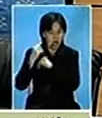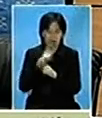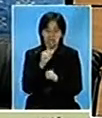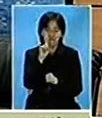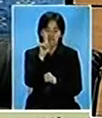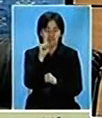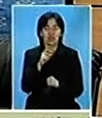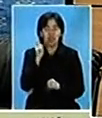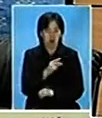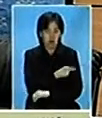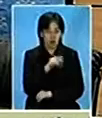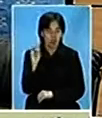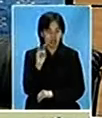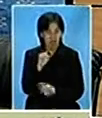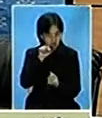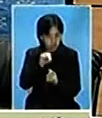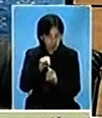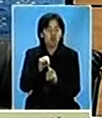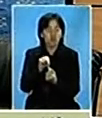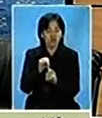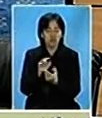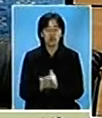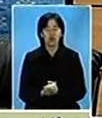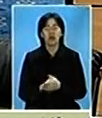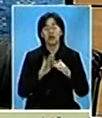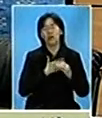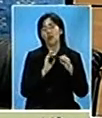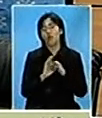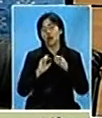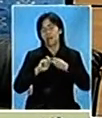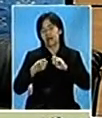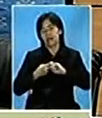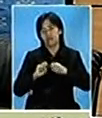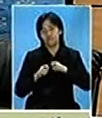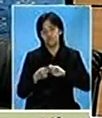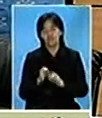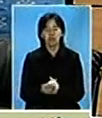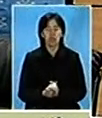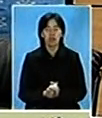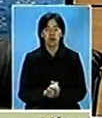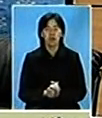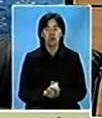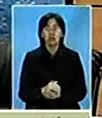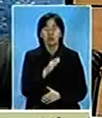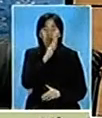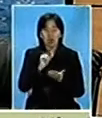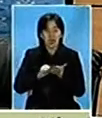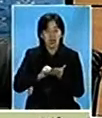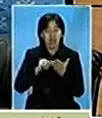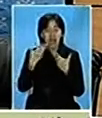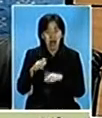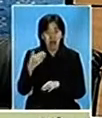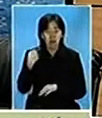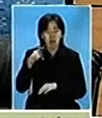ท่านต้องใช้สัตวแพทย์ตามหลักวิทยาศาสตร์เท่านั้นอันนี้จะเป็นปัญหาก็เรียนครับว่าถ้าการใดไปแก้แล้วมันไม่ได้